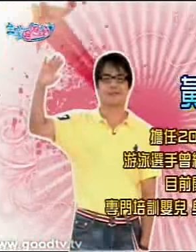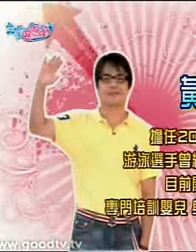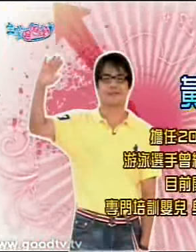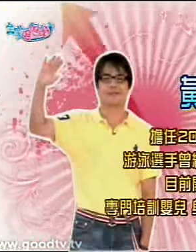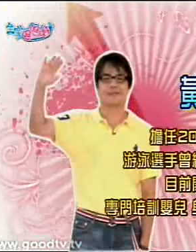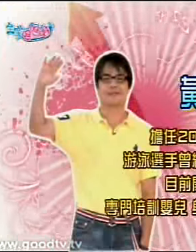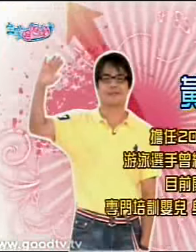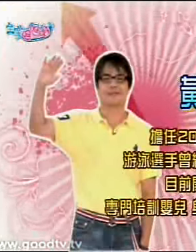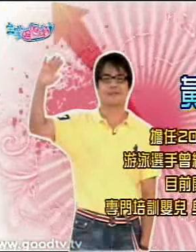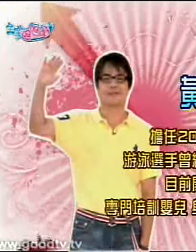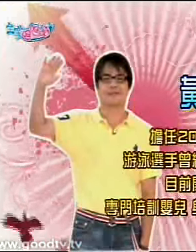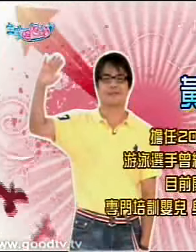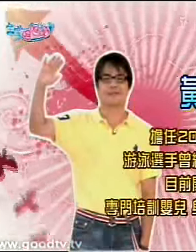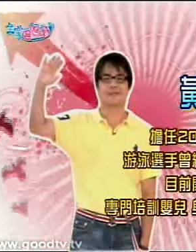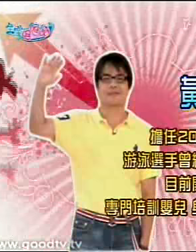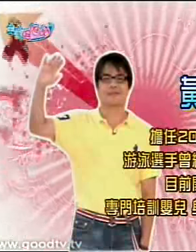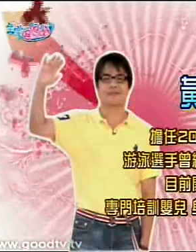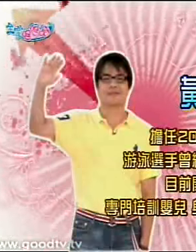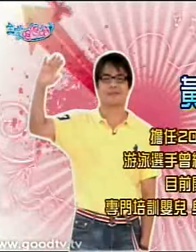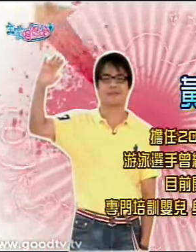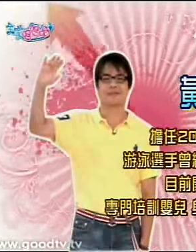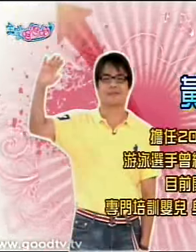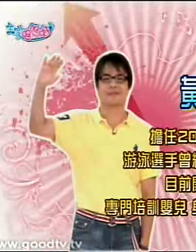还有羽球选手范荣玉的母亲范妈妈，